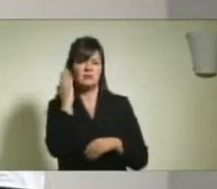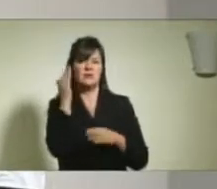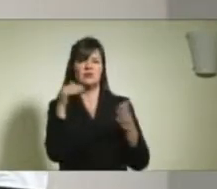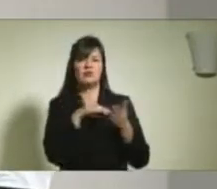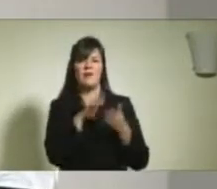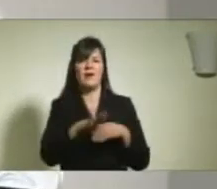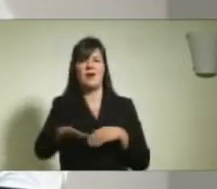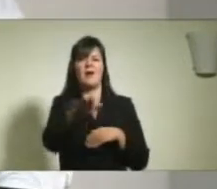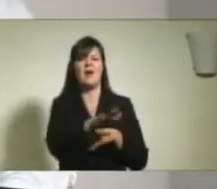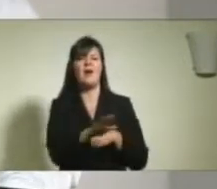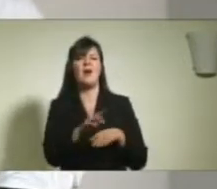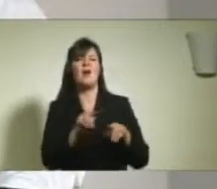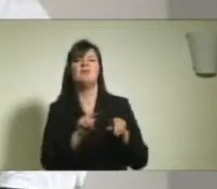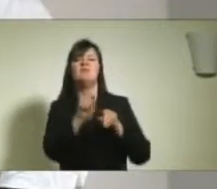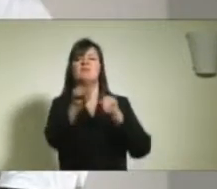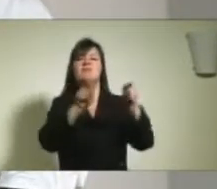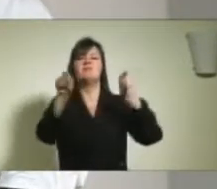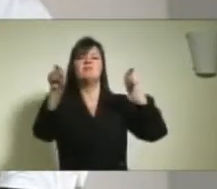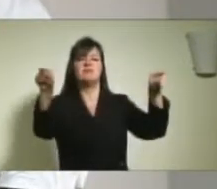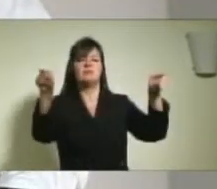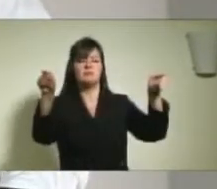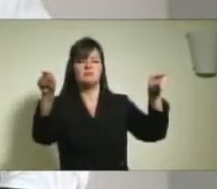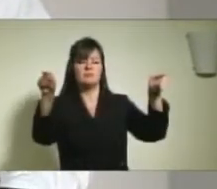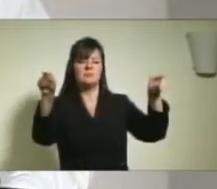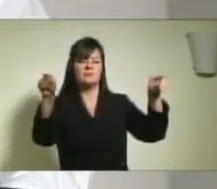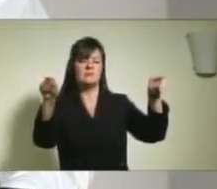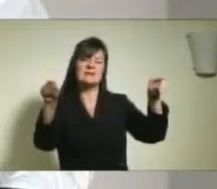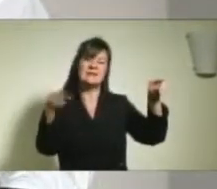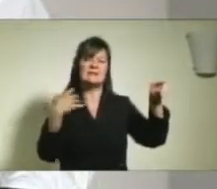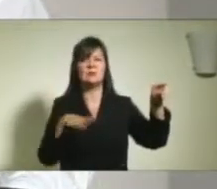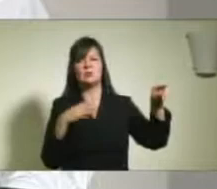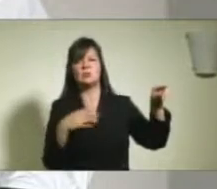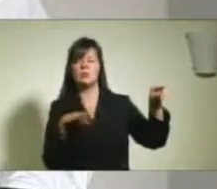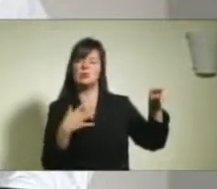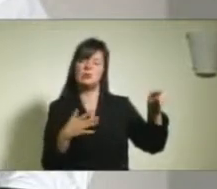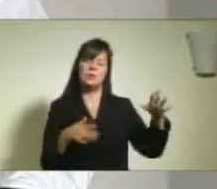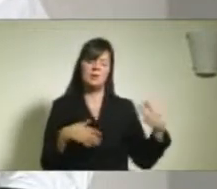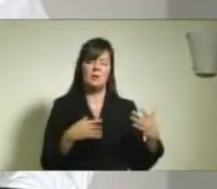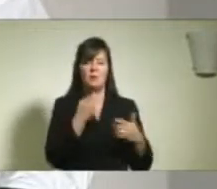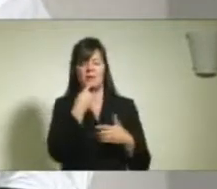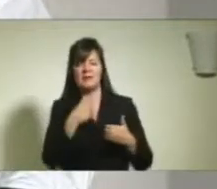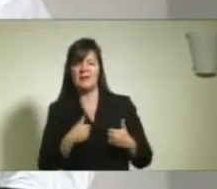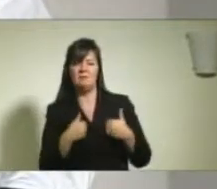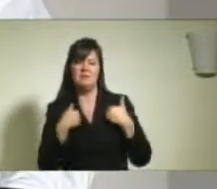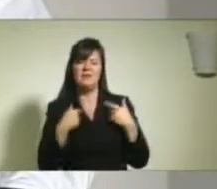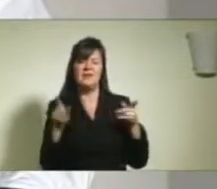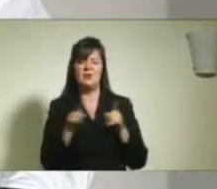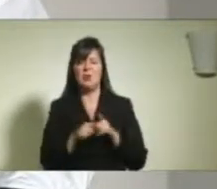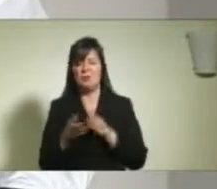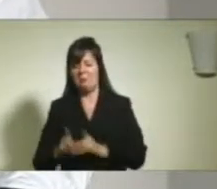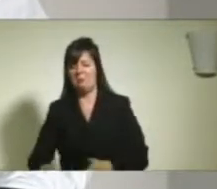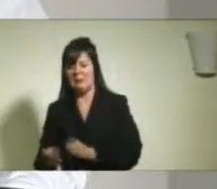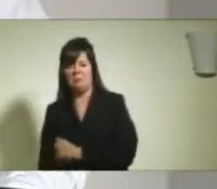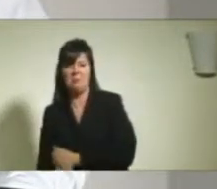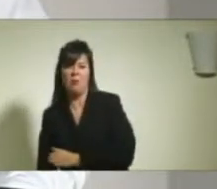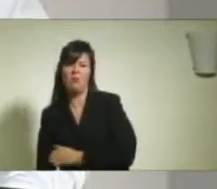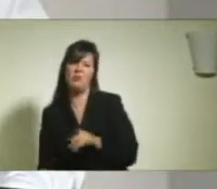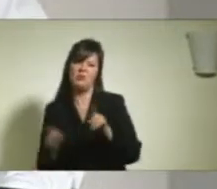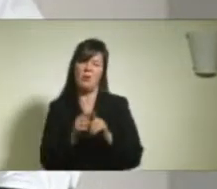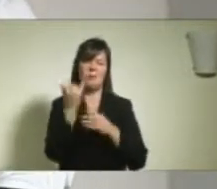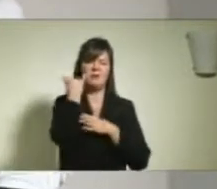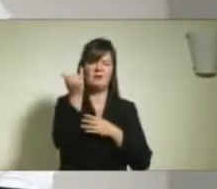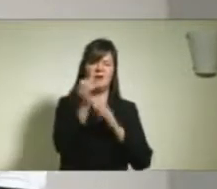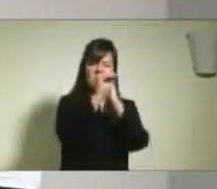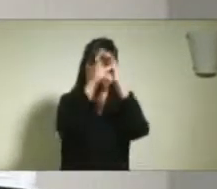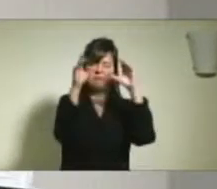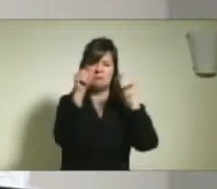collectivités existent dans des conditions du tiers-monde. Et c'est un contraste